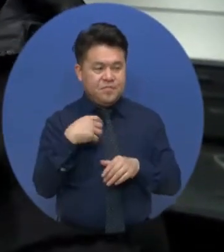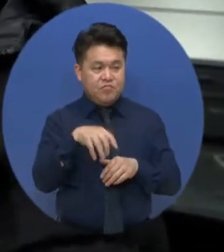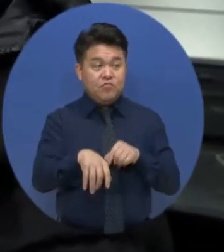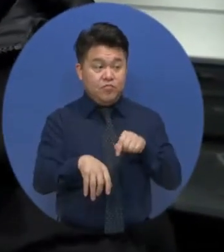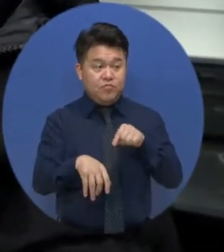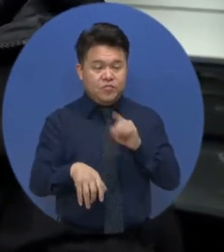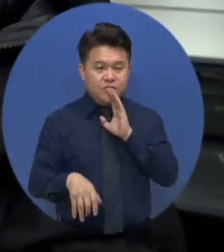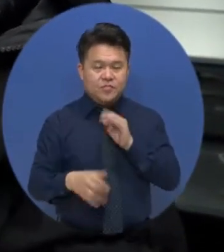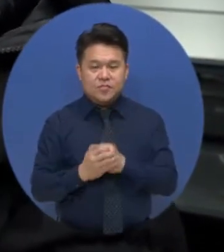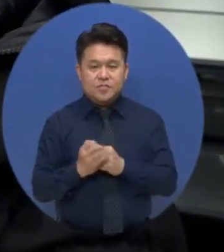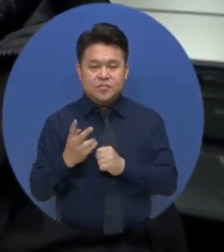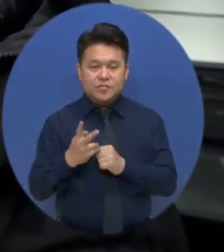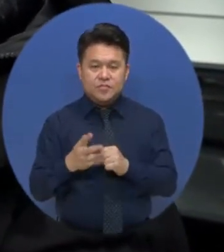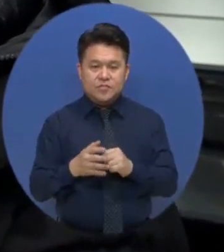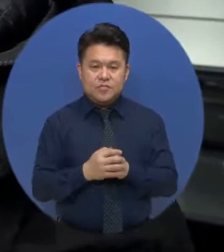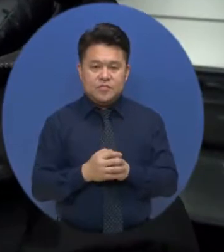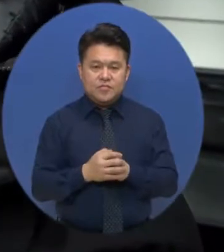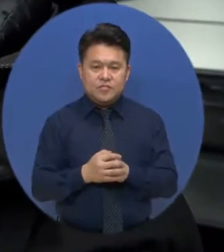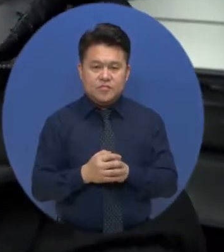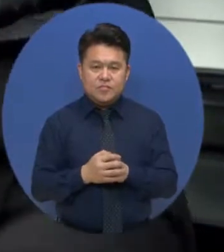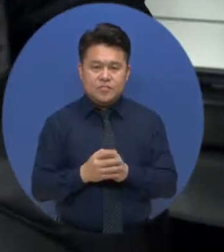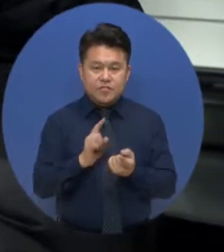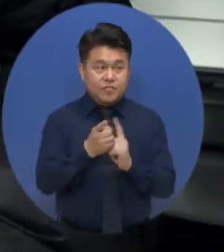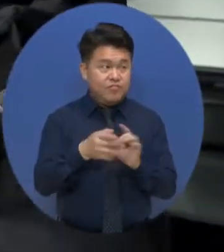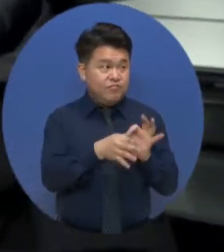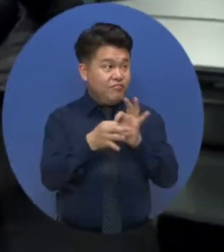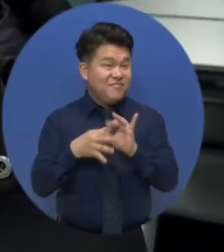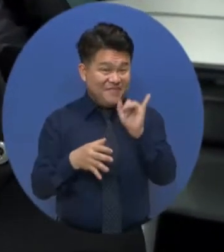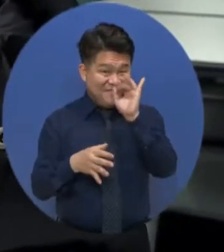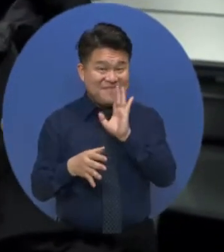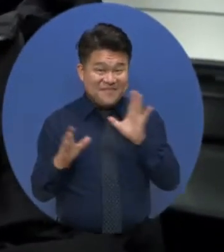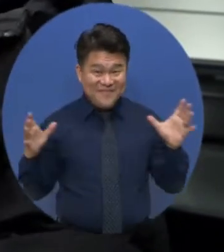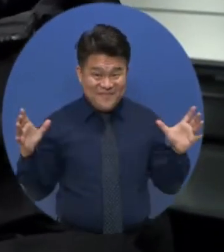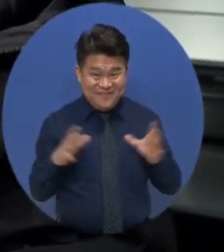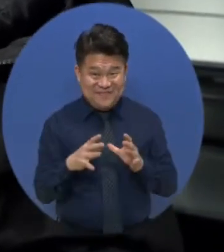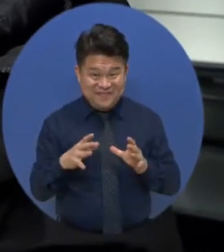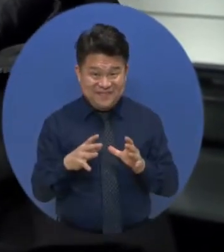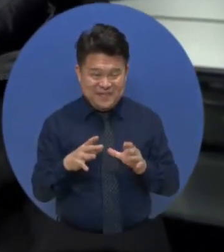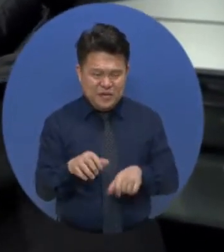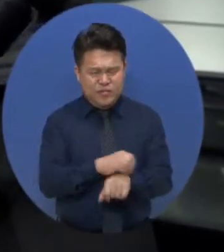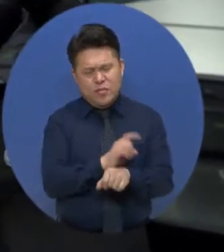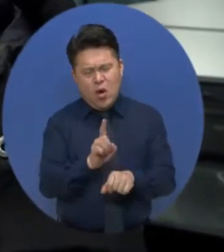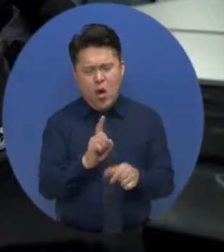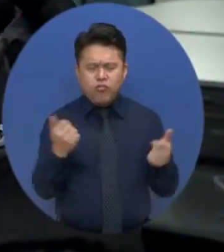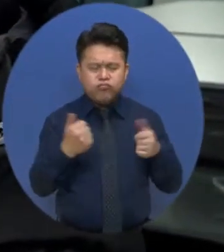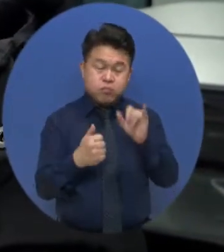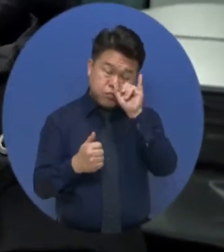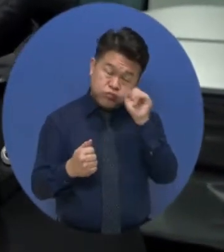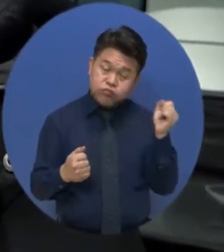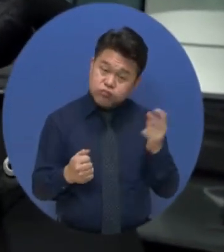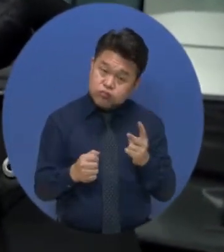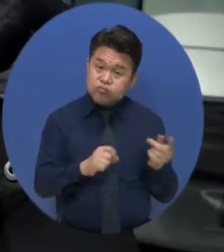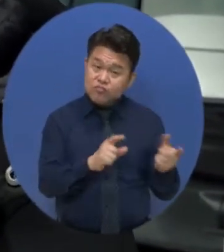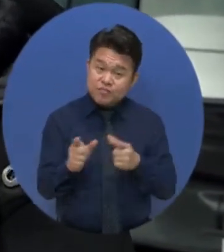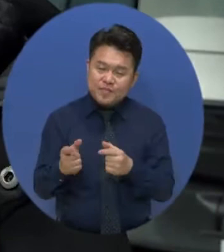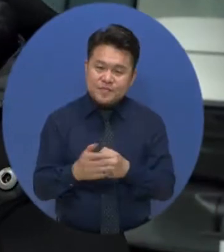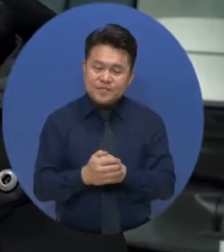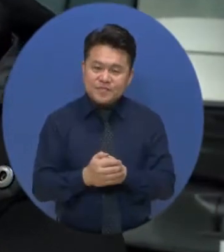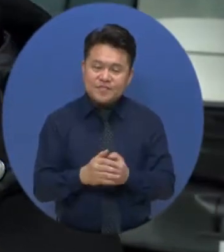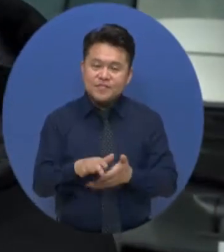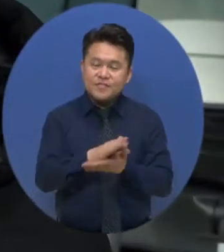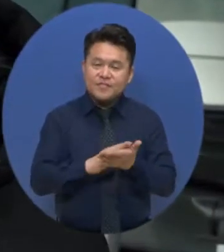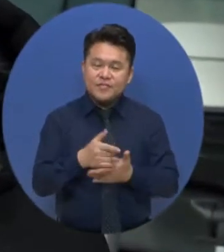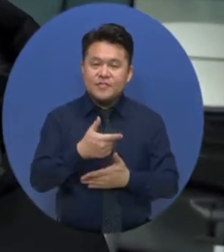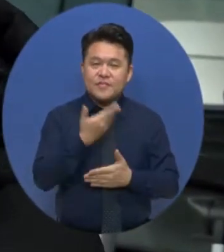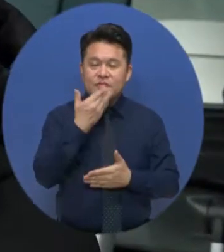창구의 역할도 하고 그리고 이렇게 관계적으로는 지금처럼 막 모여서 같이 이런 회의 불편함에 대한 회의도 하고 진짜 같이 모여서